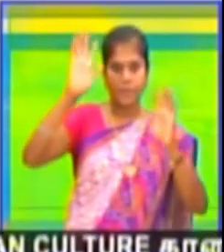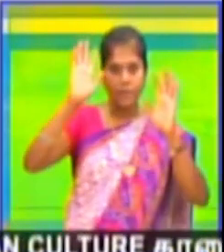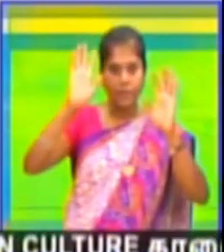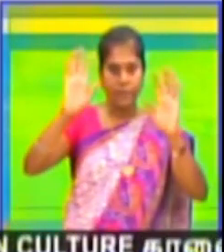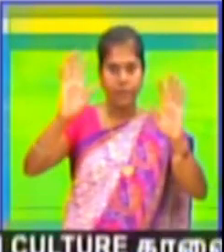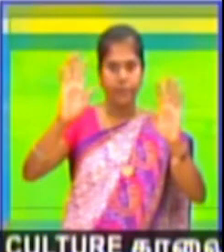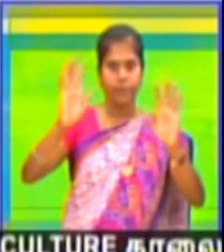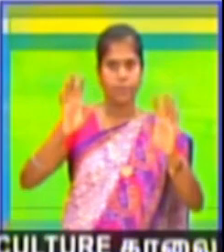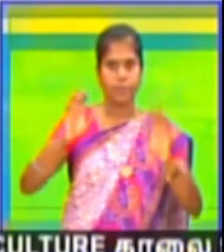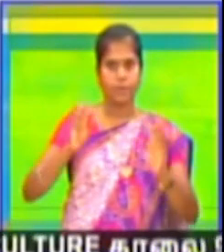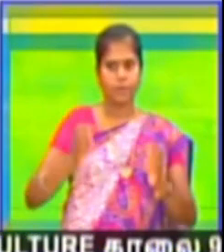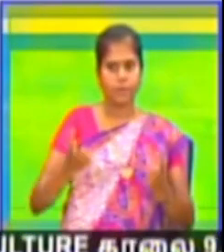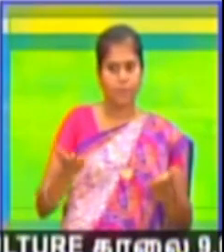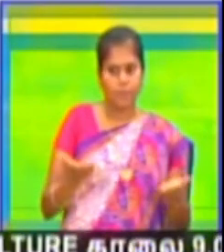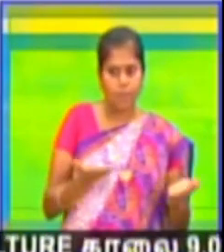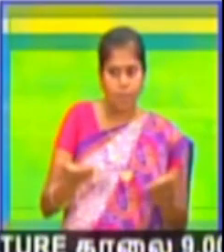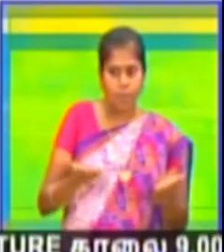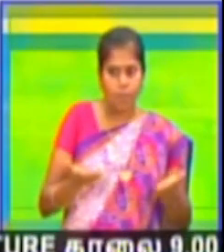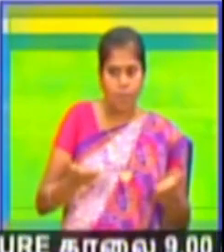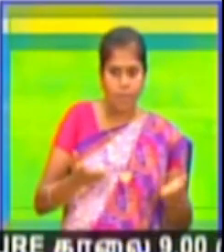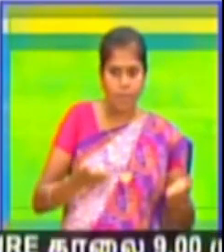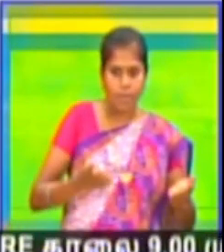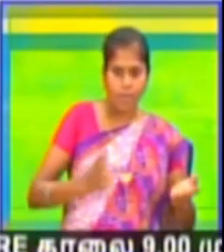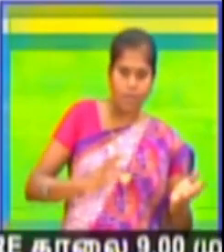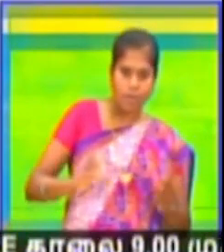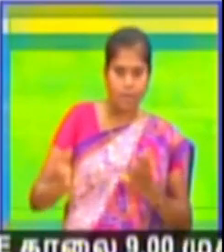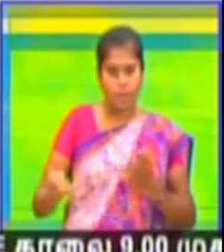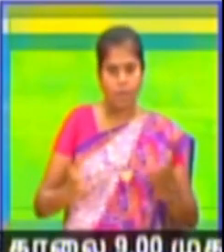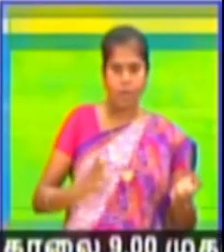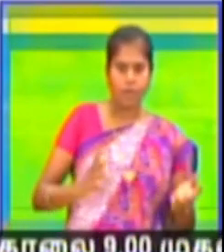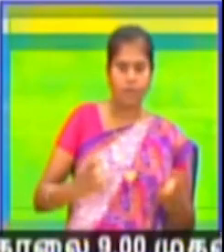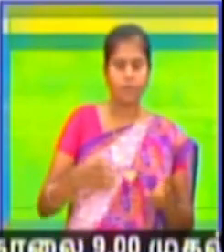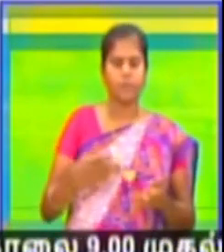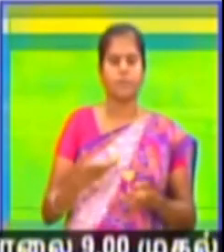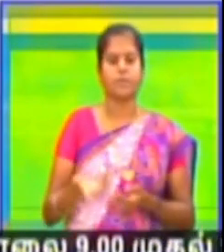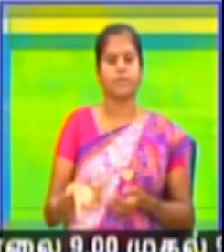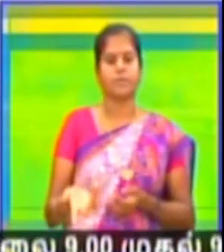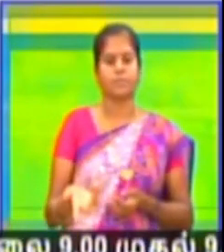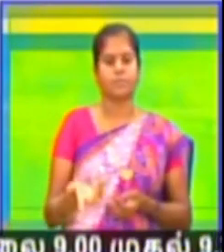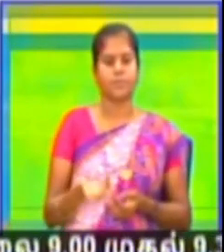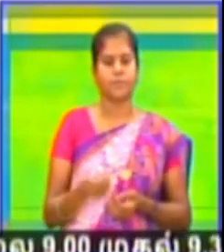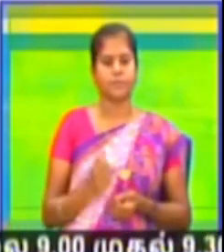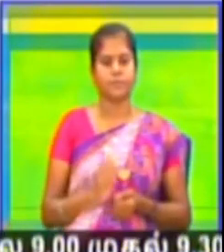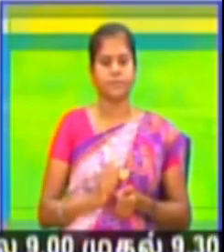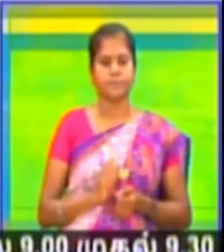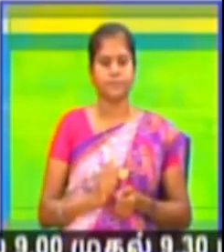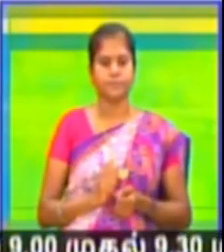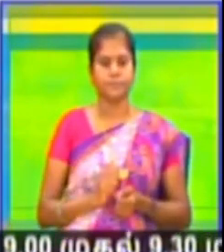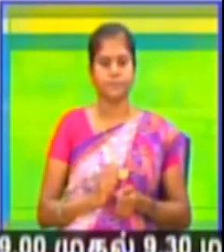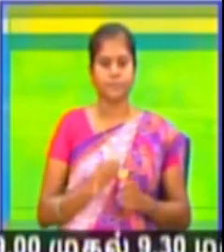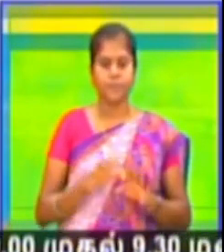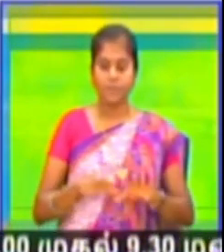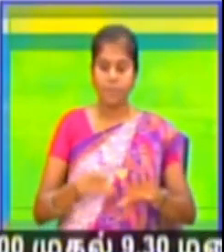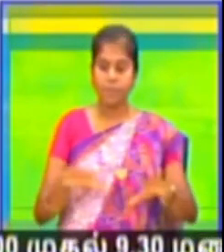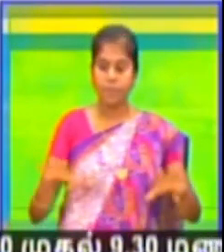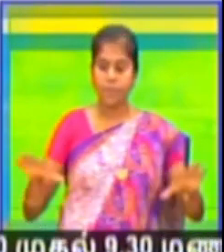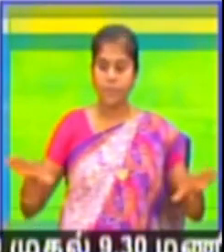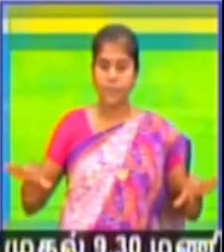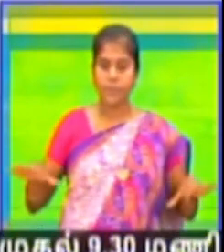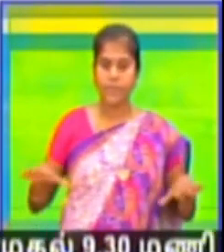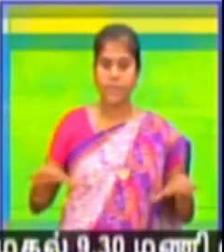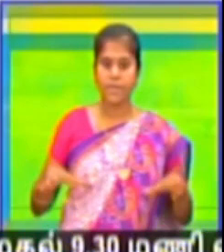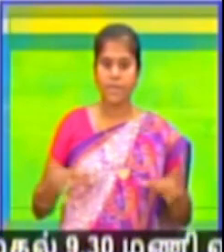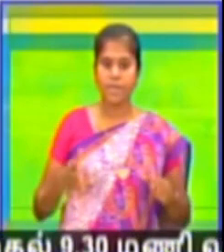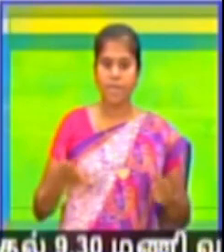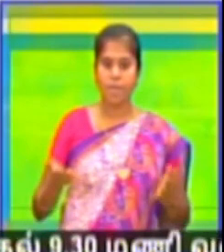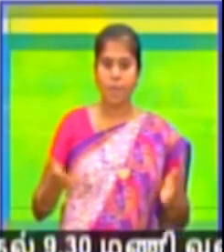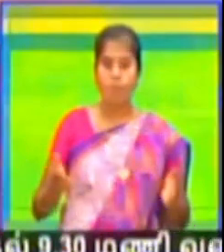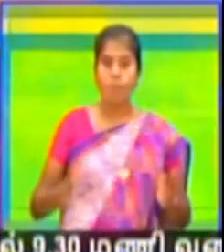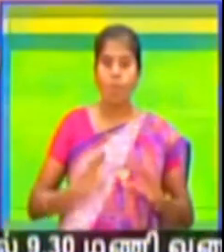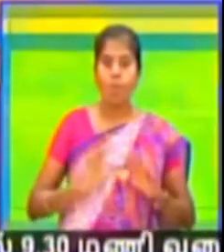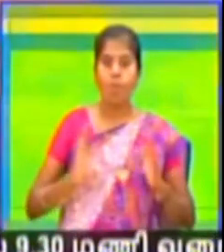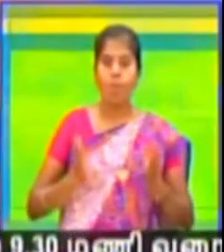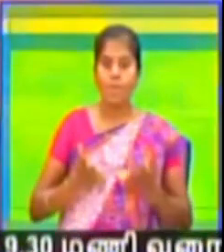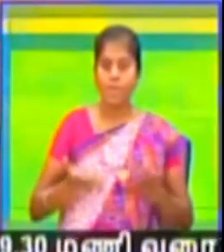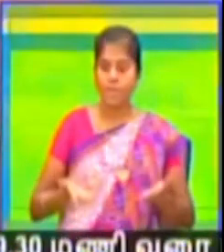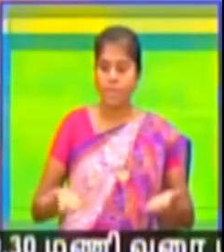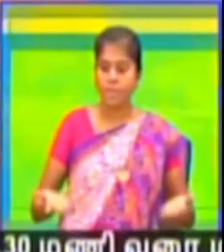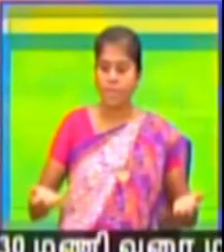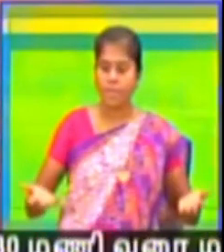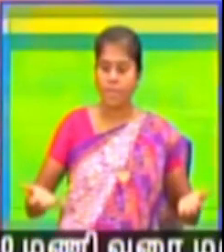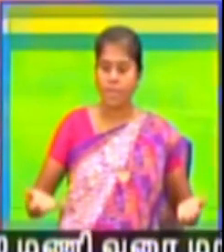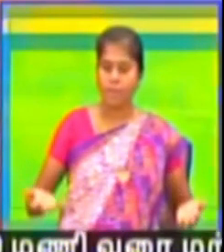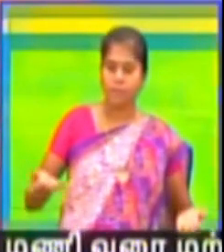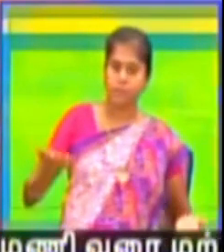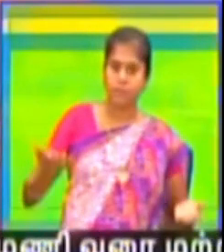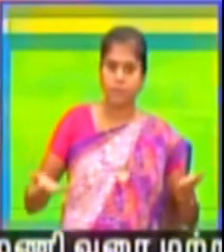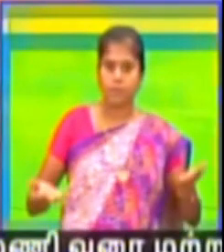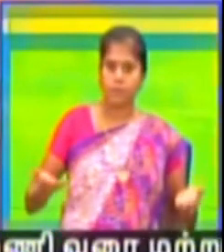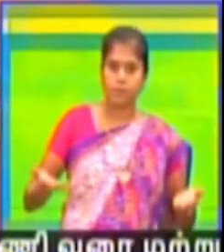நாம் படிச்சிருக்கோம். அப்போ இந்த பகுதியில் நில அதிர்வும் அடிக்கடி ஏற்படுகிறது. அடுத்தபடியாக